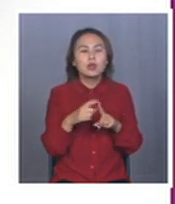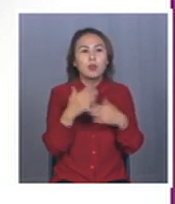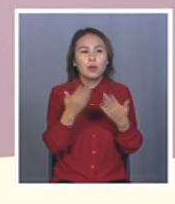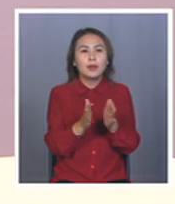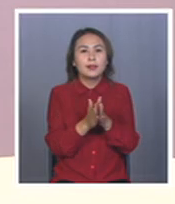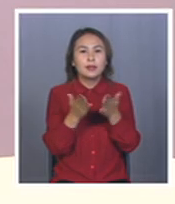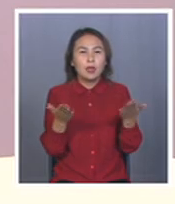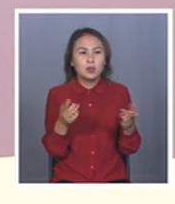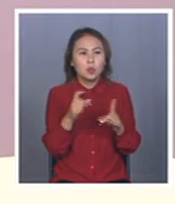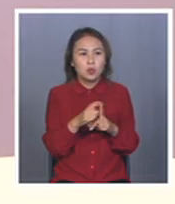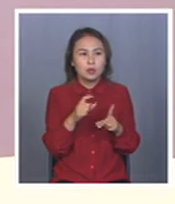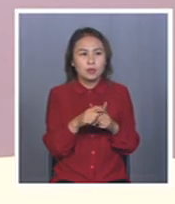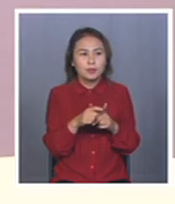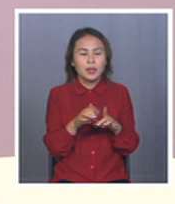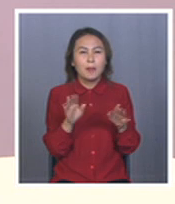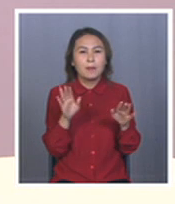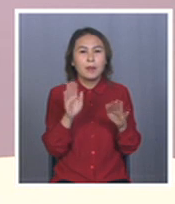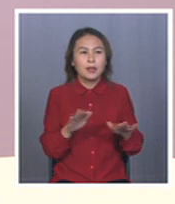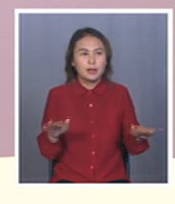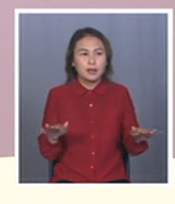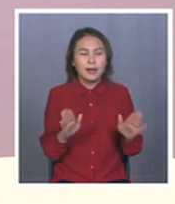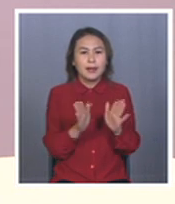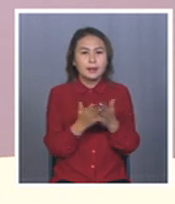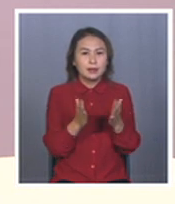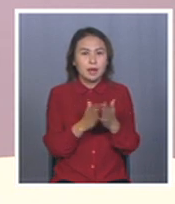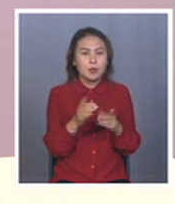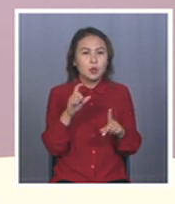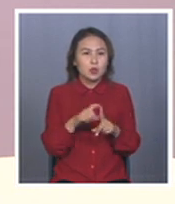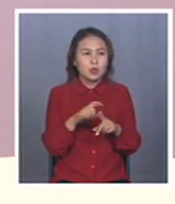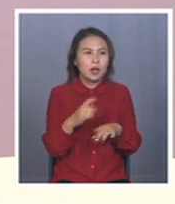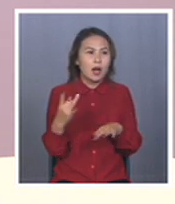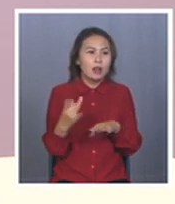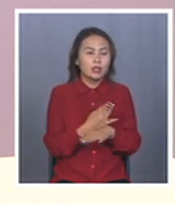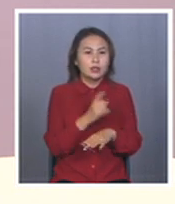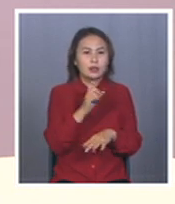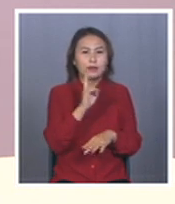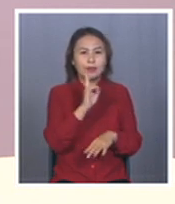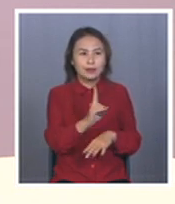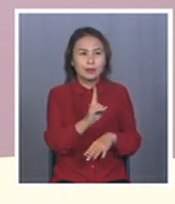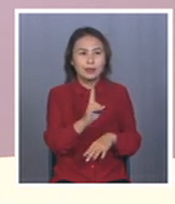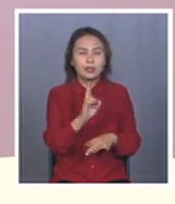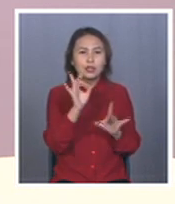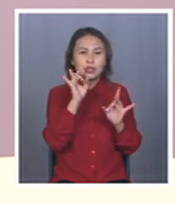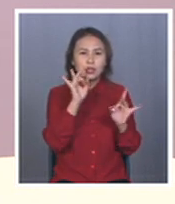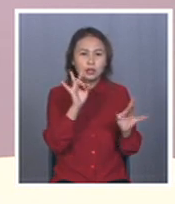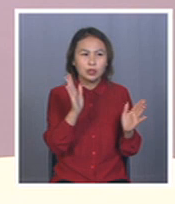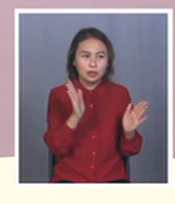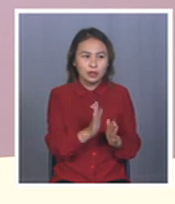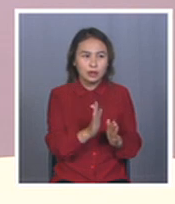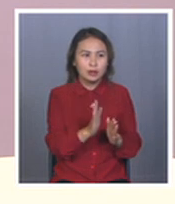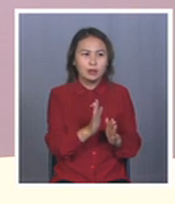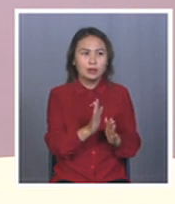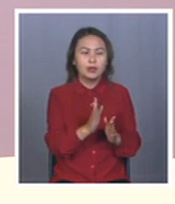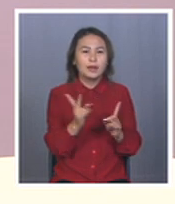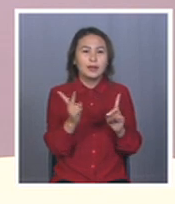сөзі. Балалар, кітап сөзінде алғашқы буыны к жіңішке айтылып тұр, екінші